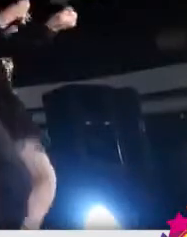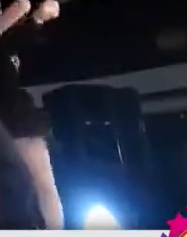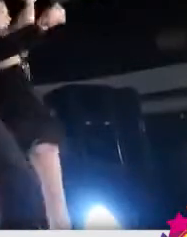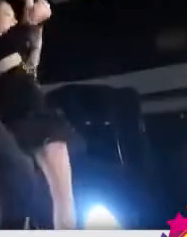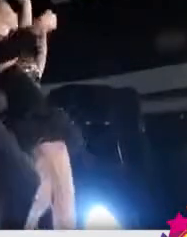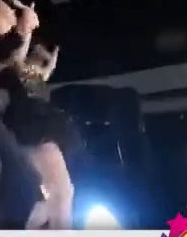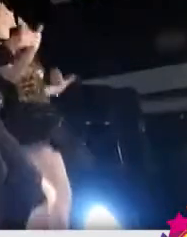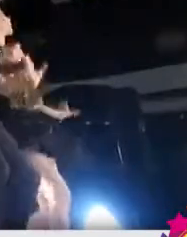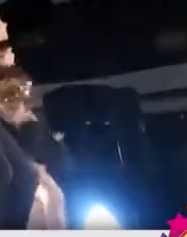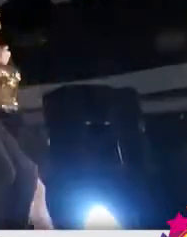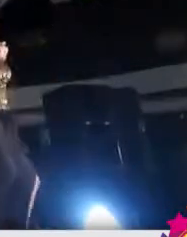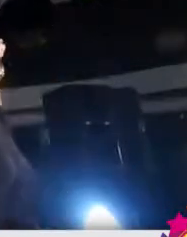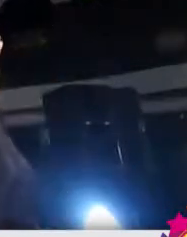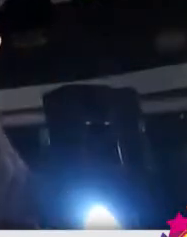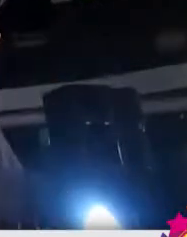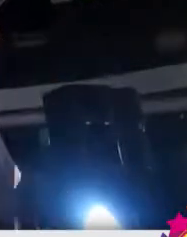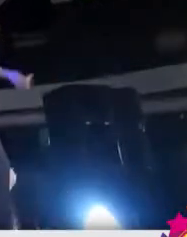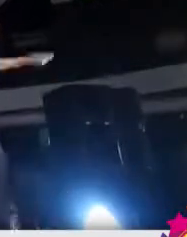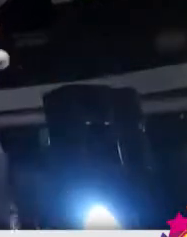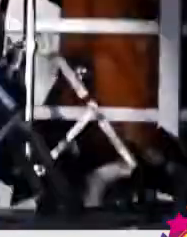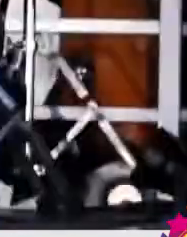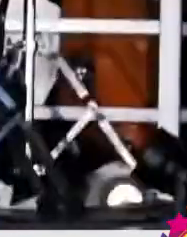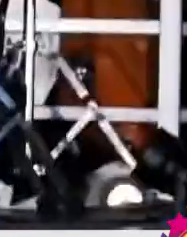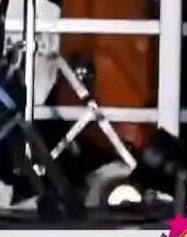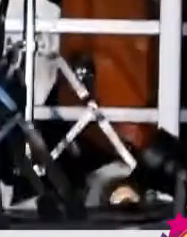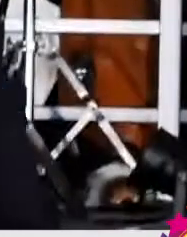당겨 당겨라.